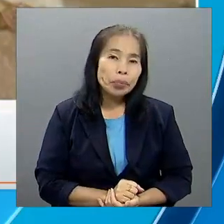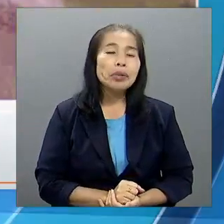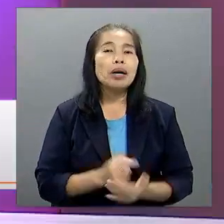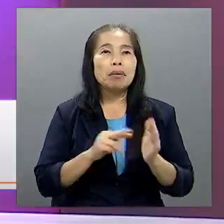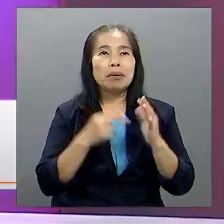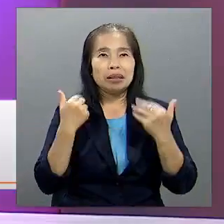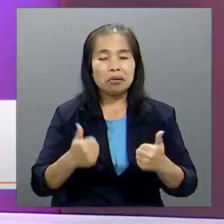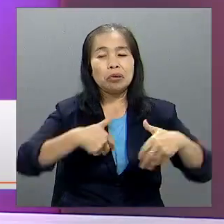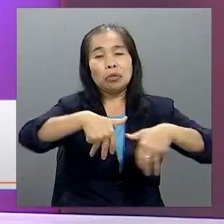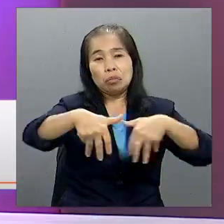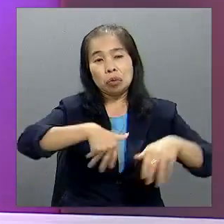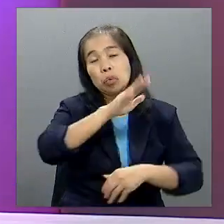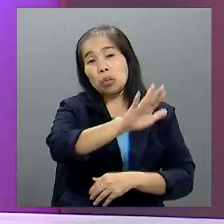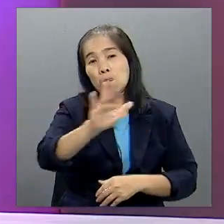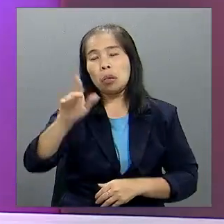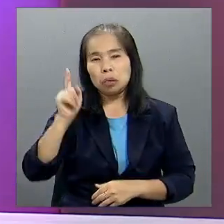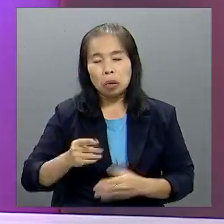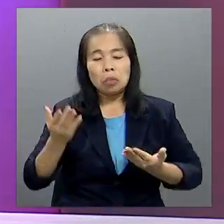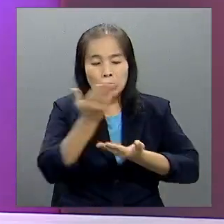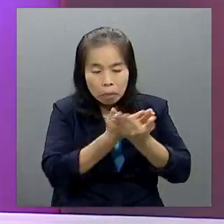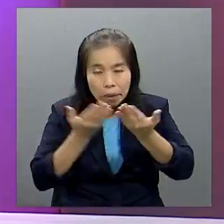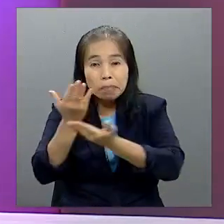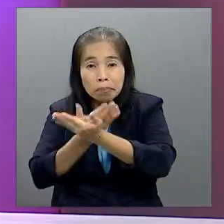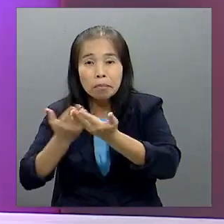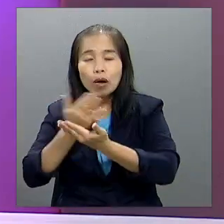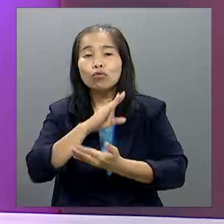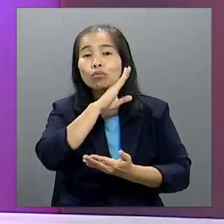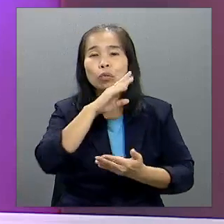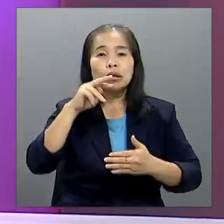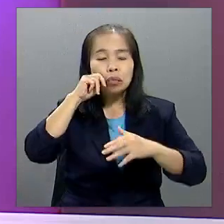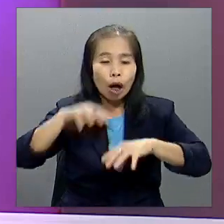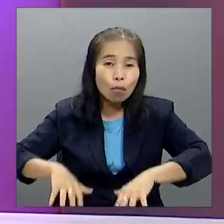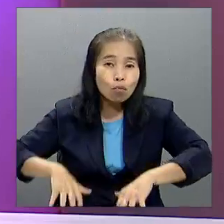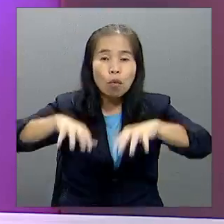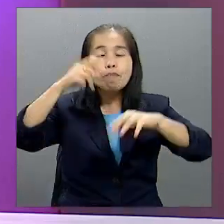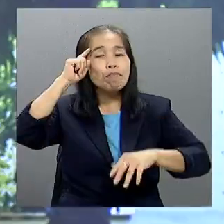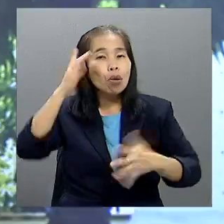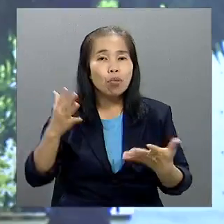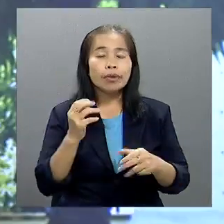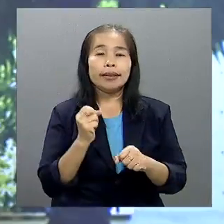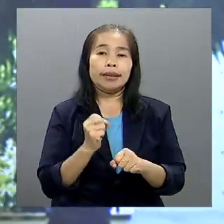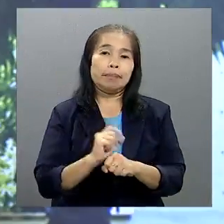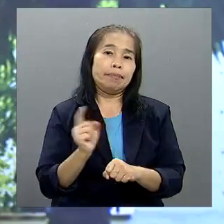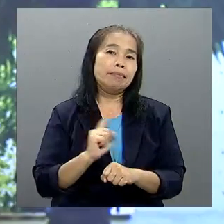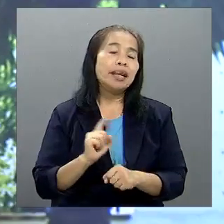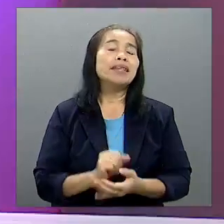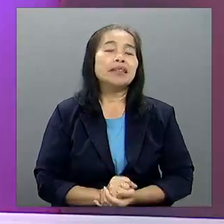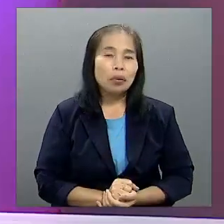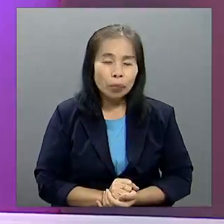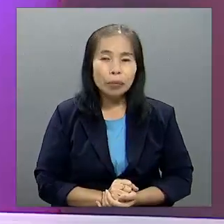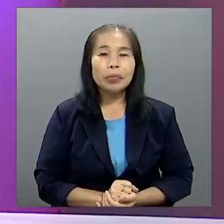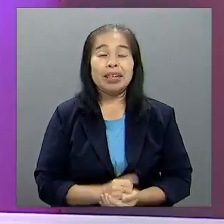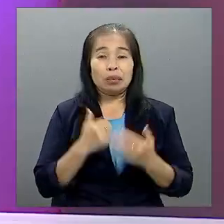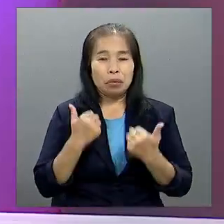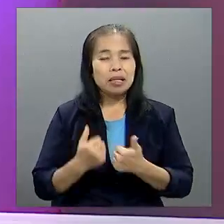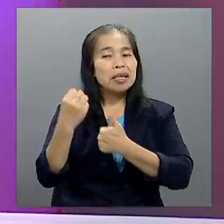ถ้าเกิดเหตุการณ์น้ำท่วมฉับพลันแบบนี ้ เราจะมีสถานที่มีการวางแผนรับมืออย่างไร ใช่ค ่ ะ นะครับวันนี้ก็ถือว่าได้ข้อมูล